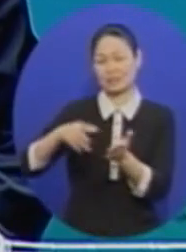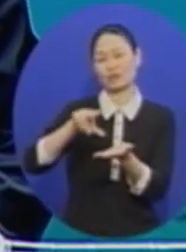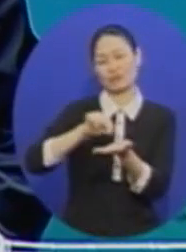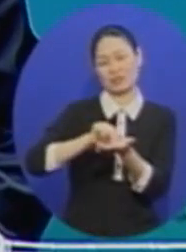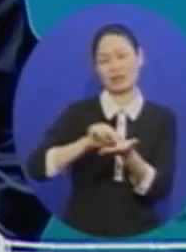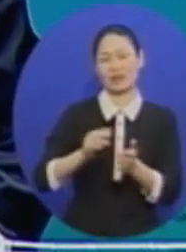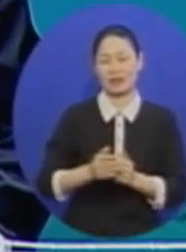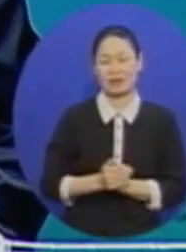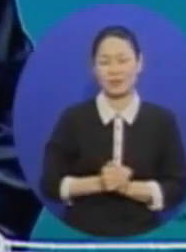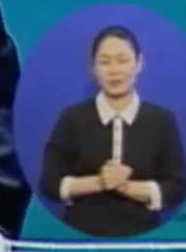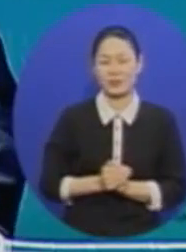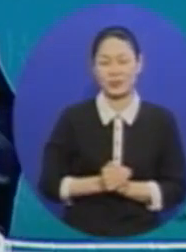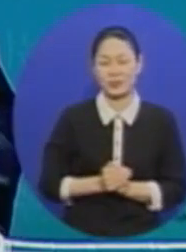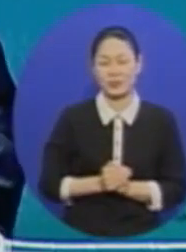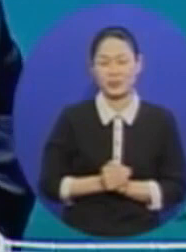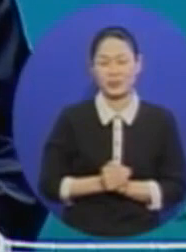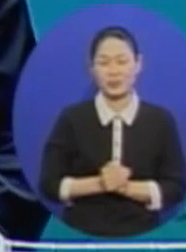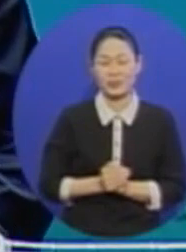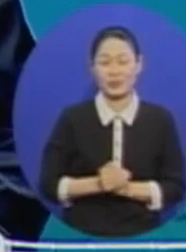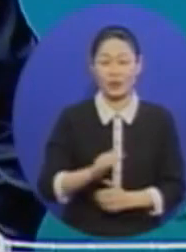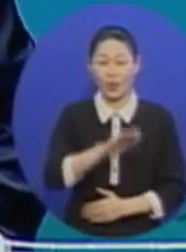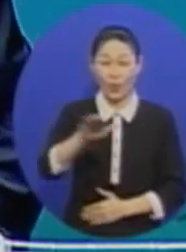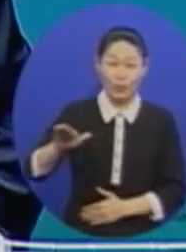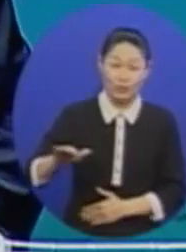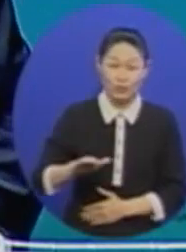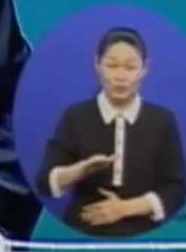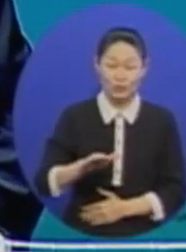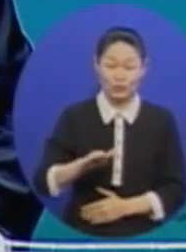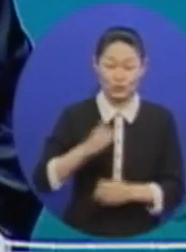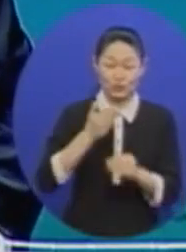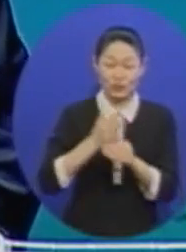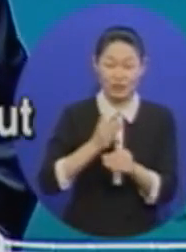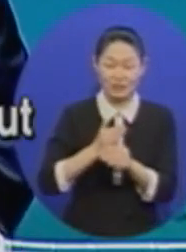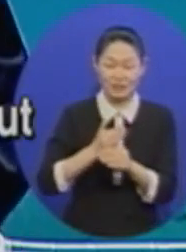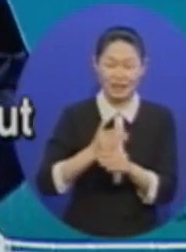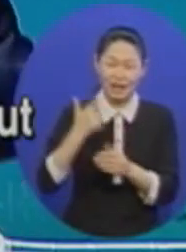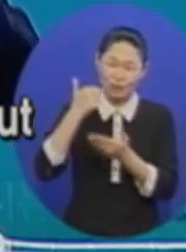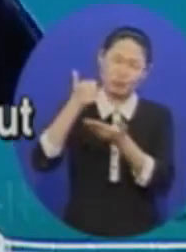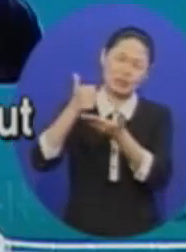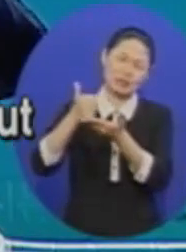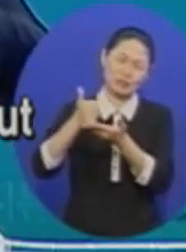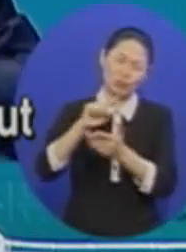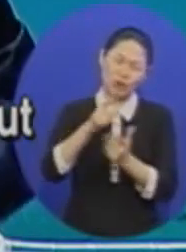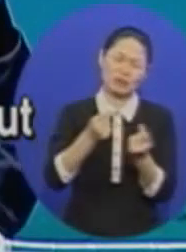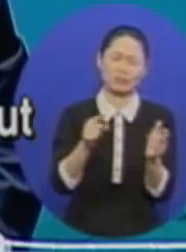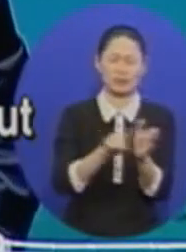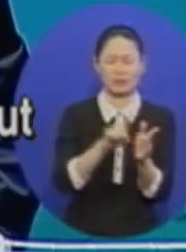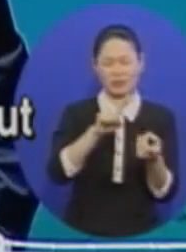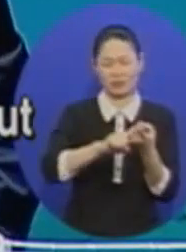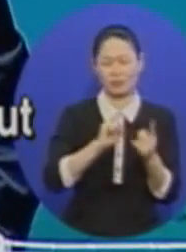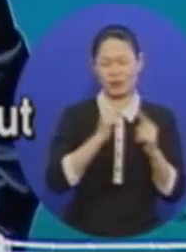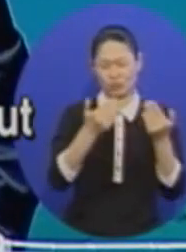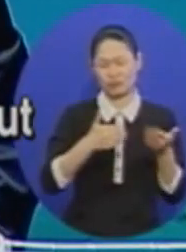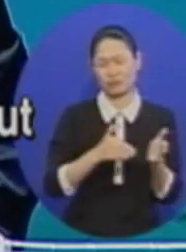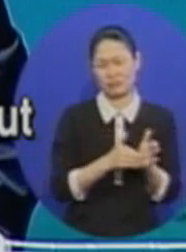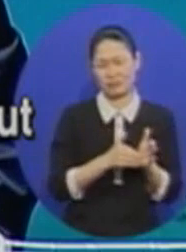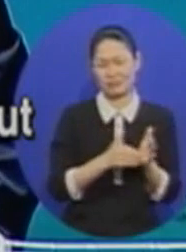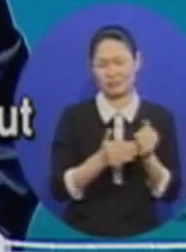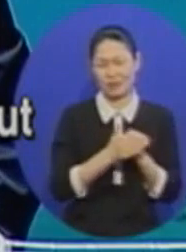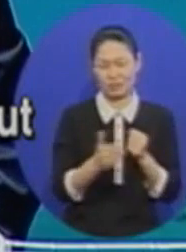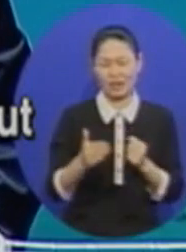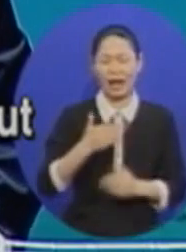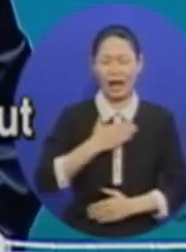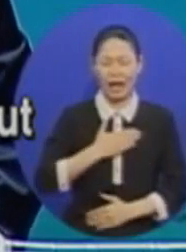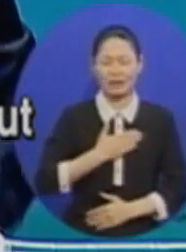입니다 그래도 여러분들 중에는 아예 목사님 뭐 그런 믿음에 대해서 말씀하시니까 뭐